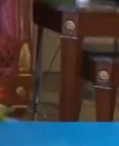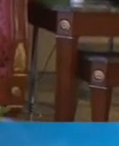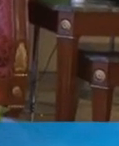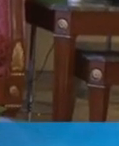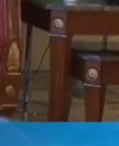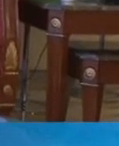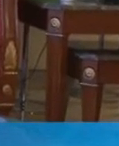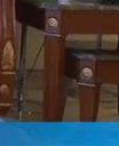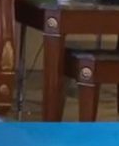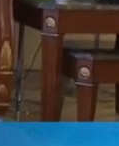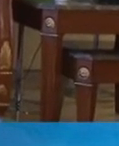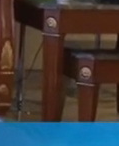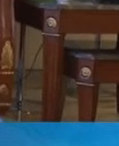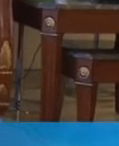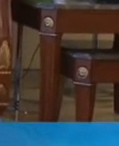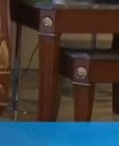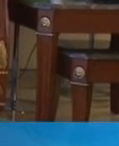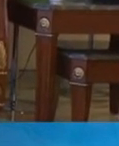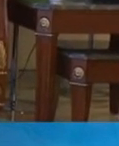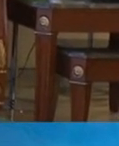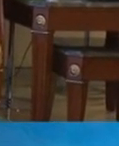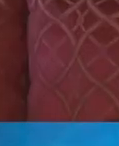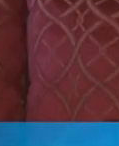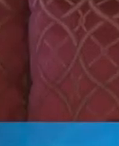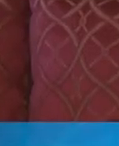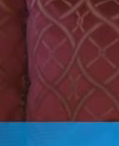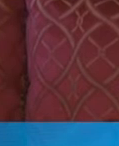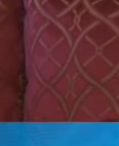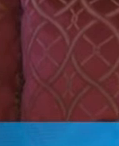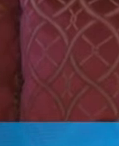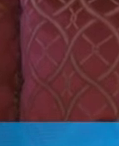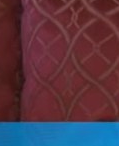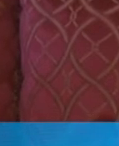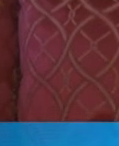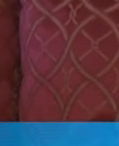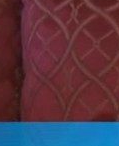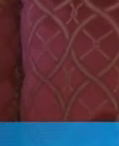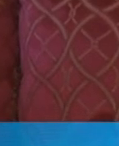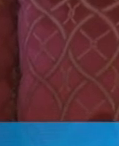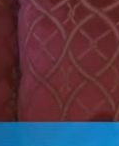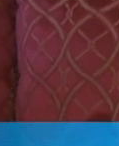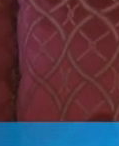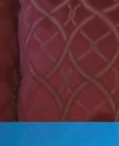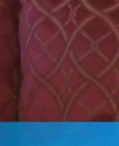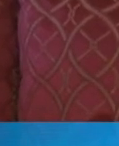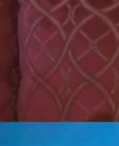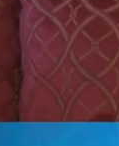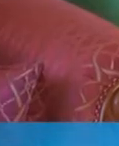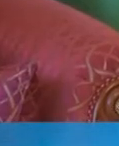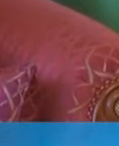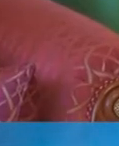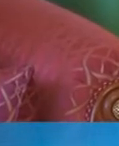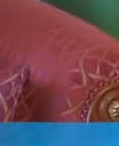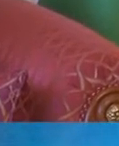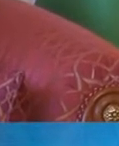Anadif, nouveau représentant spécial du secrétaire général des Nations Unies pour l'Afrique de l'Ouest et le Sahel. Au centre